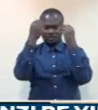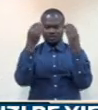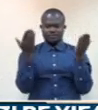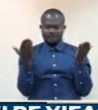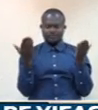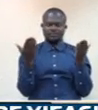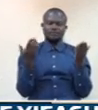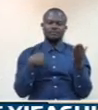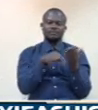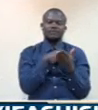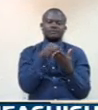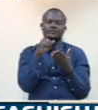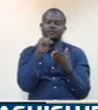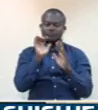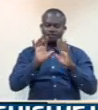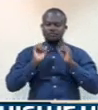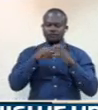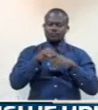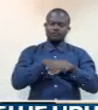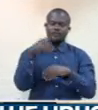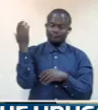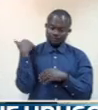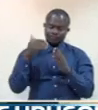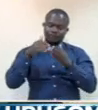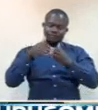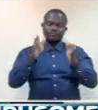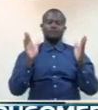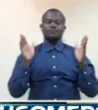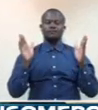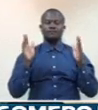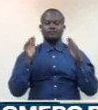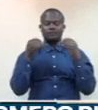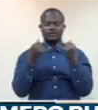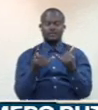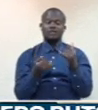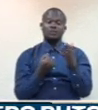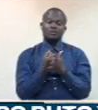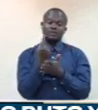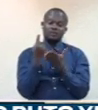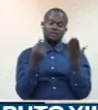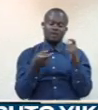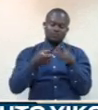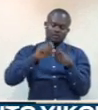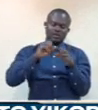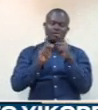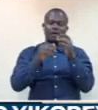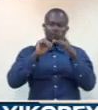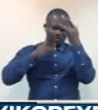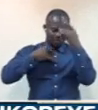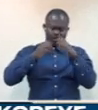nuko twutirinze muri biriya bihe bari badukomoreye noneho bigatuma ubwiyongere